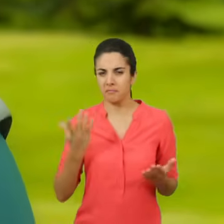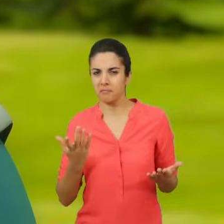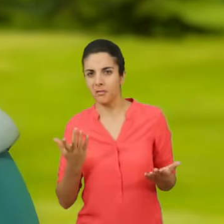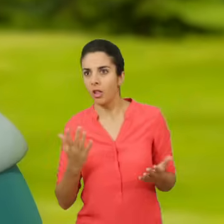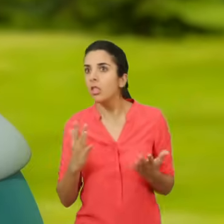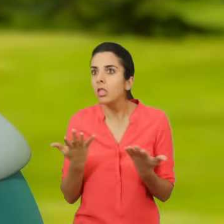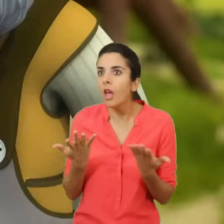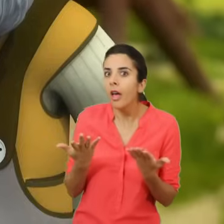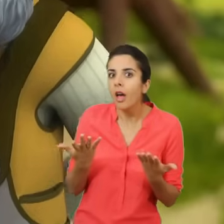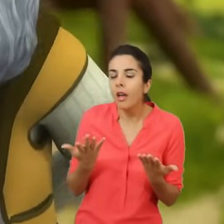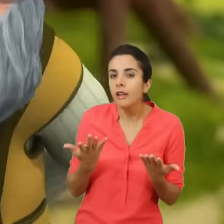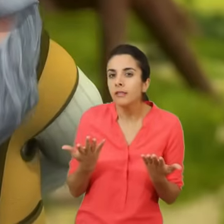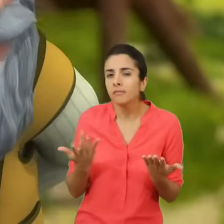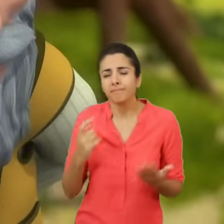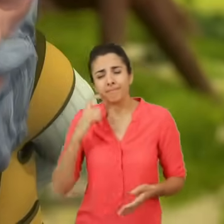Ne gibi?